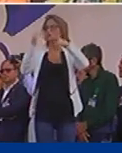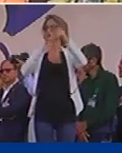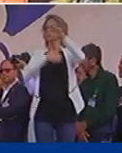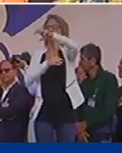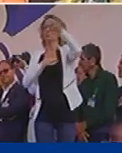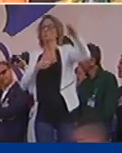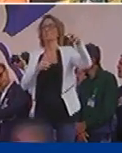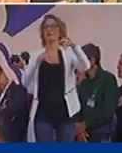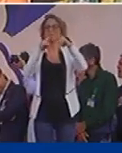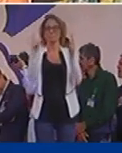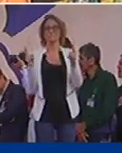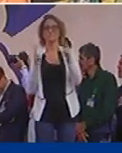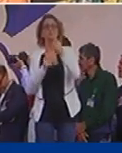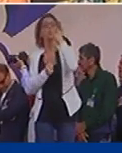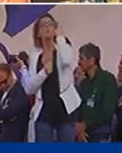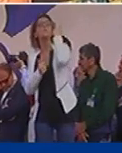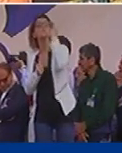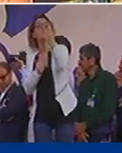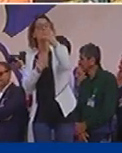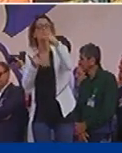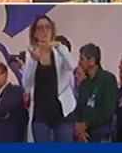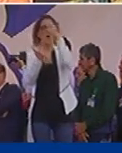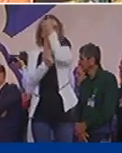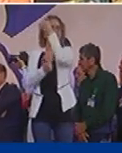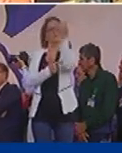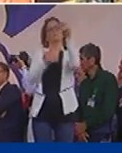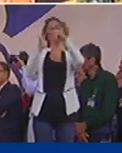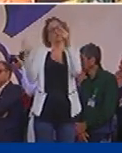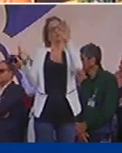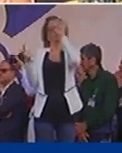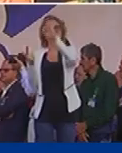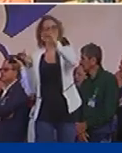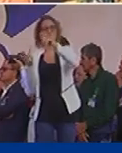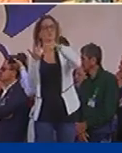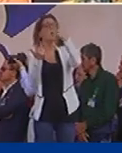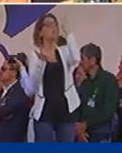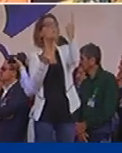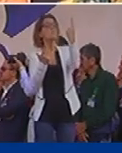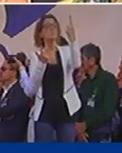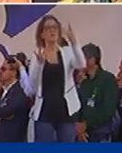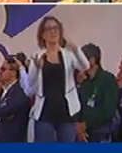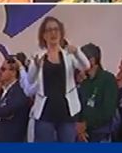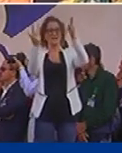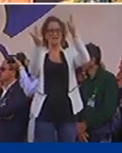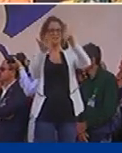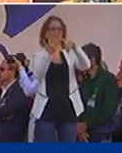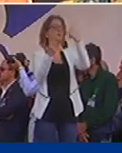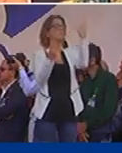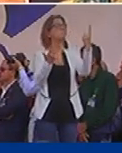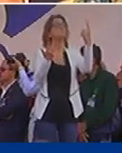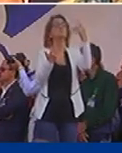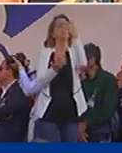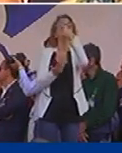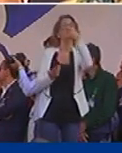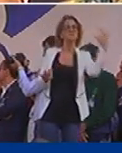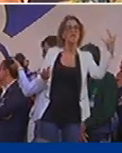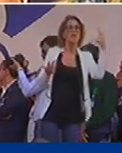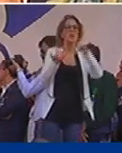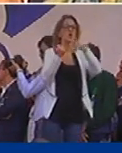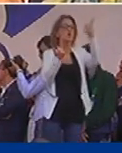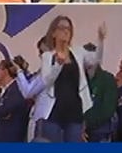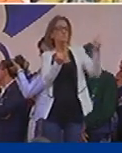provincia, un albergo per provincia, un residence, un ostello, una